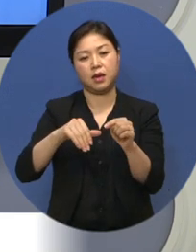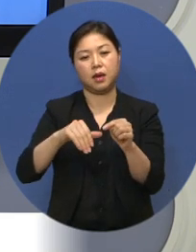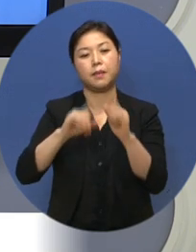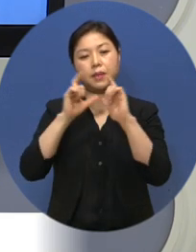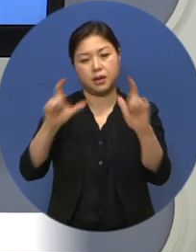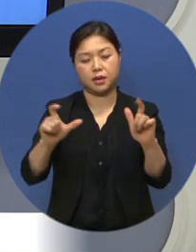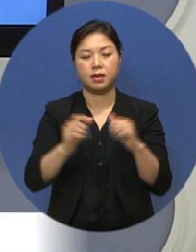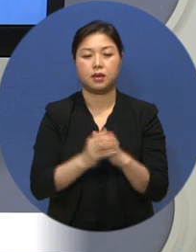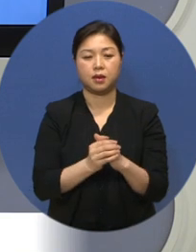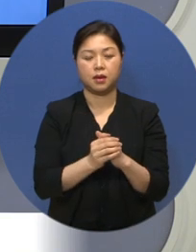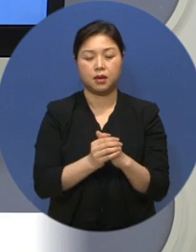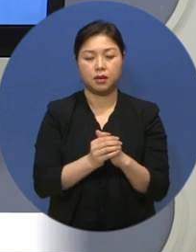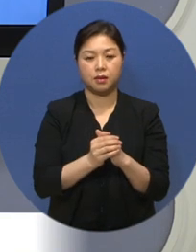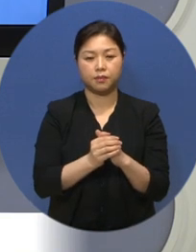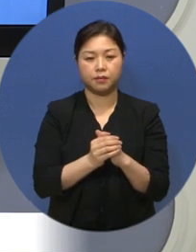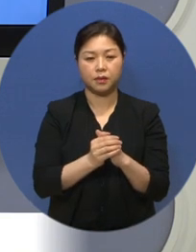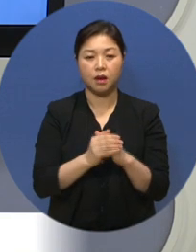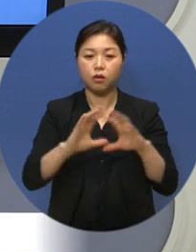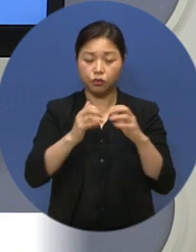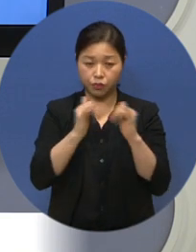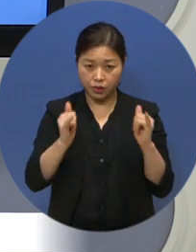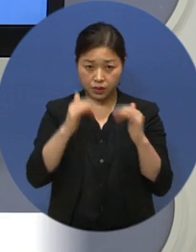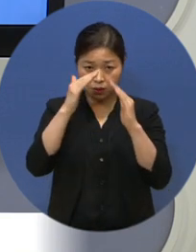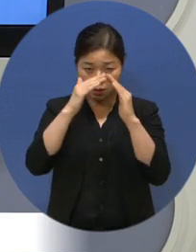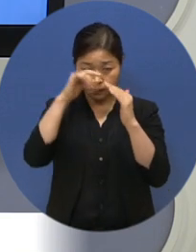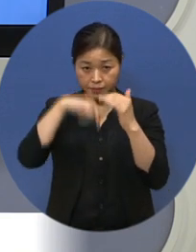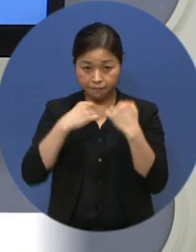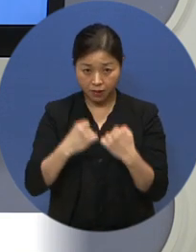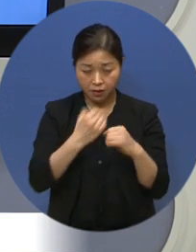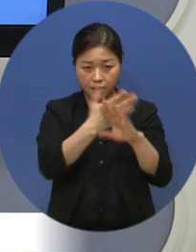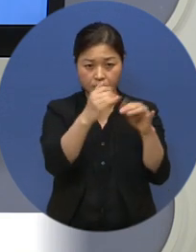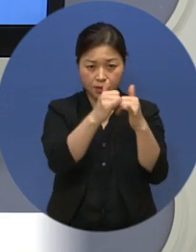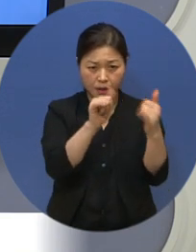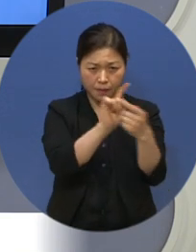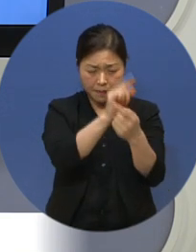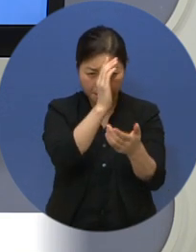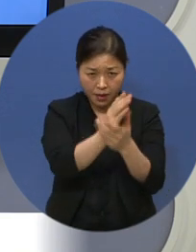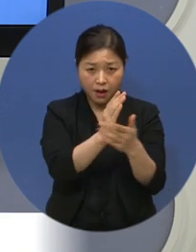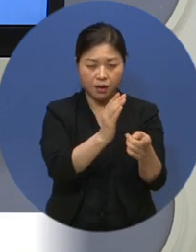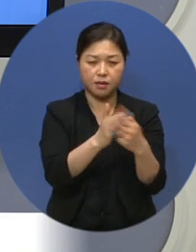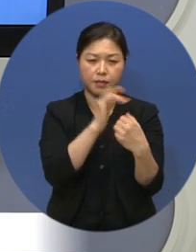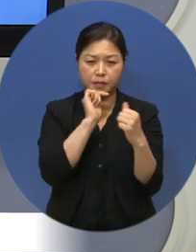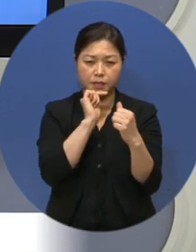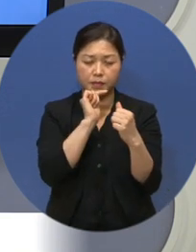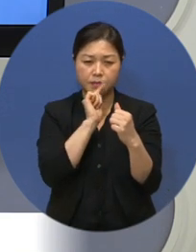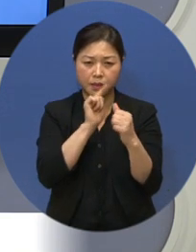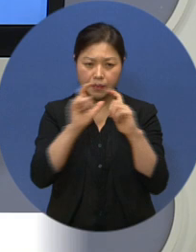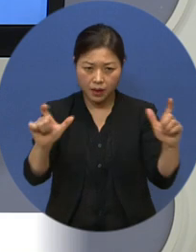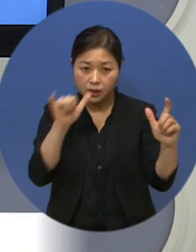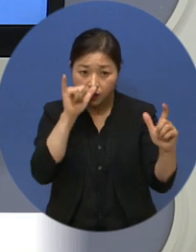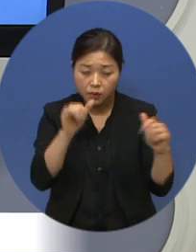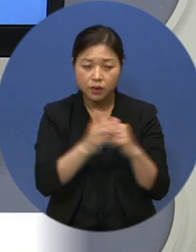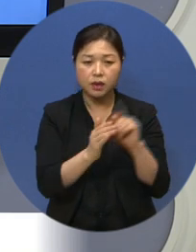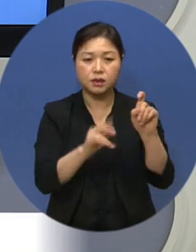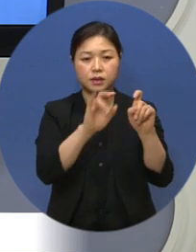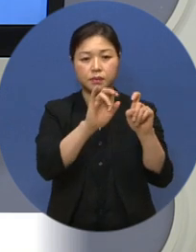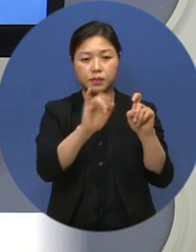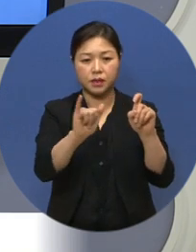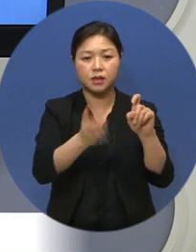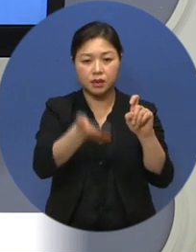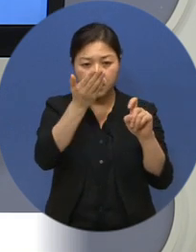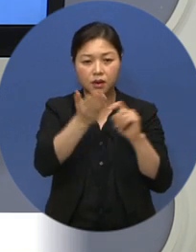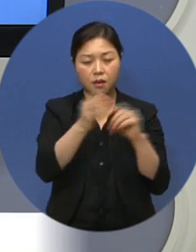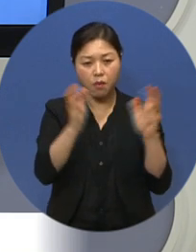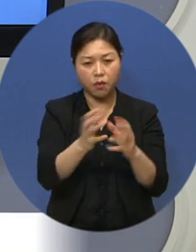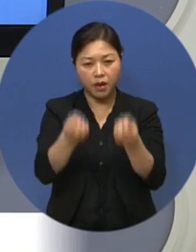원칙적으로 집에만 머무르고 다른 사람과 접촉을 최소화 하라 는 권고가 내려 지며 10인 이상의 모임 행사